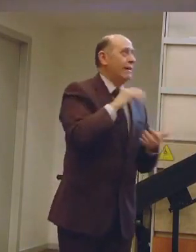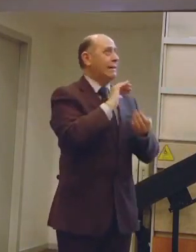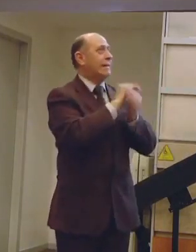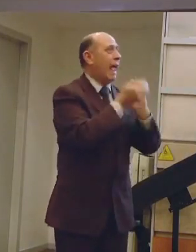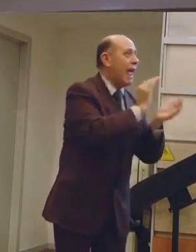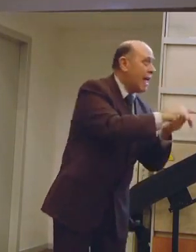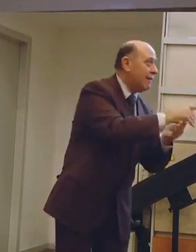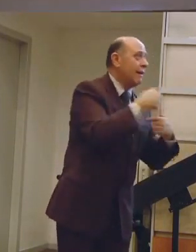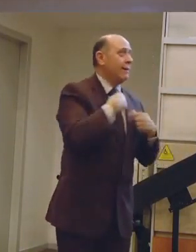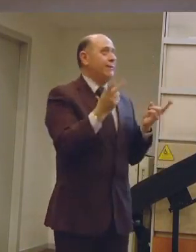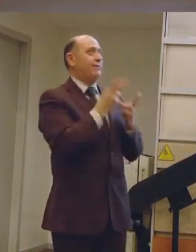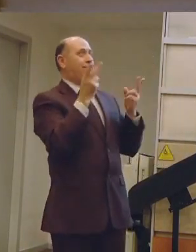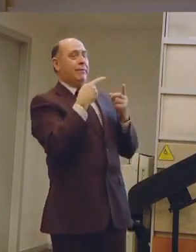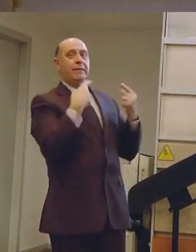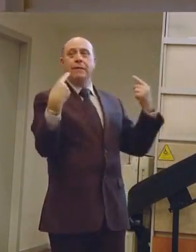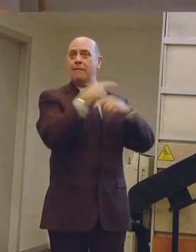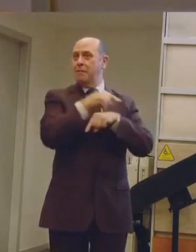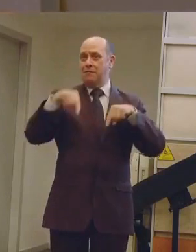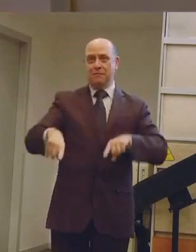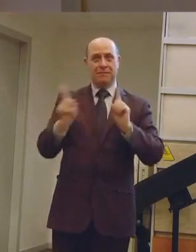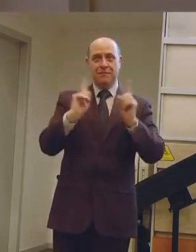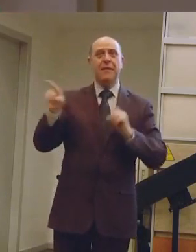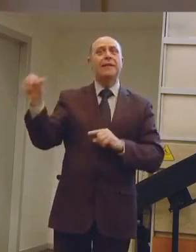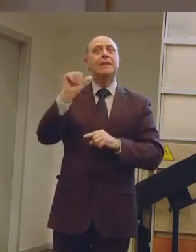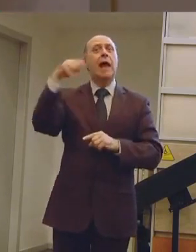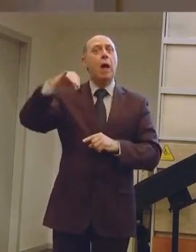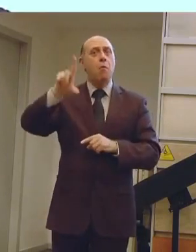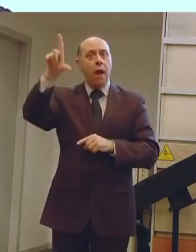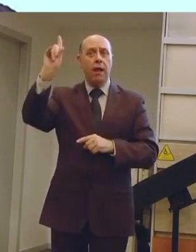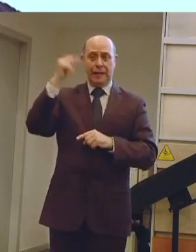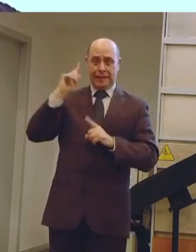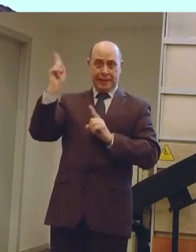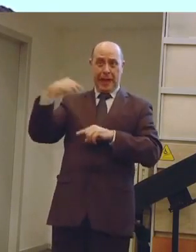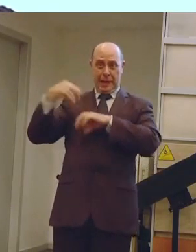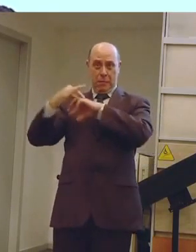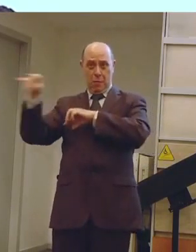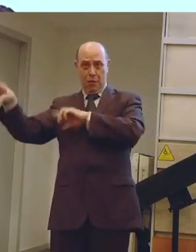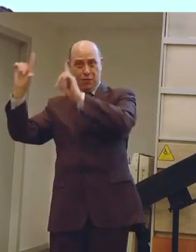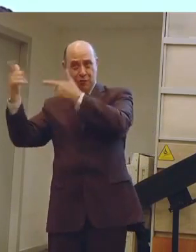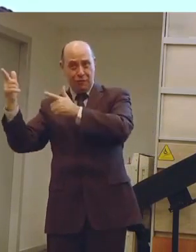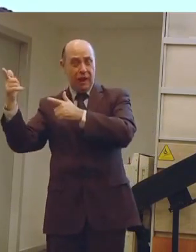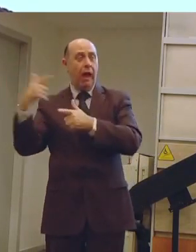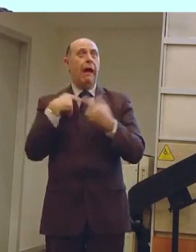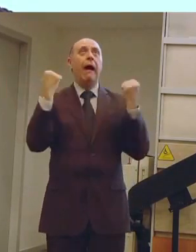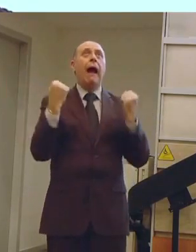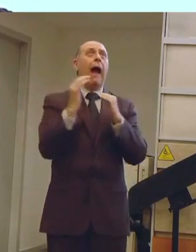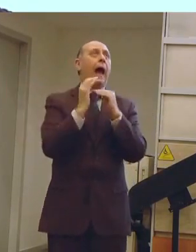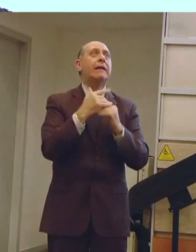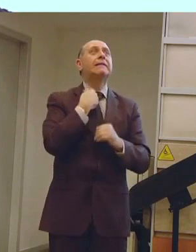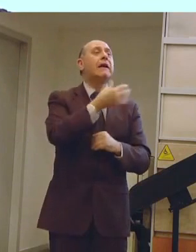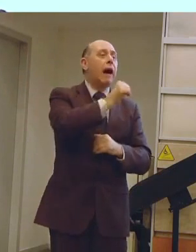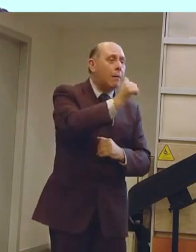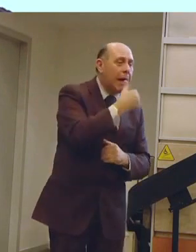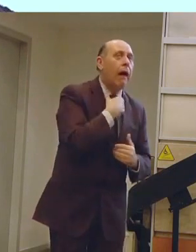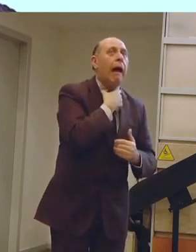e adesso Samuel Non muore più di sete se io non ci sono io l'accessibilità che siamo riusciti a ottenere